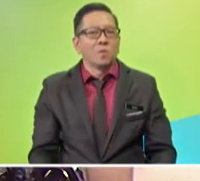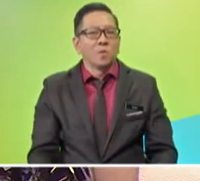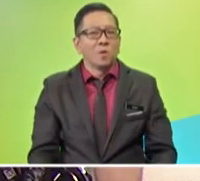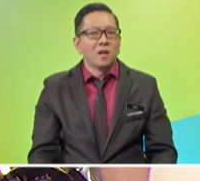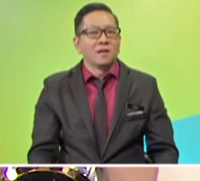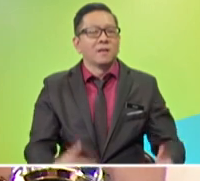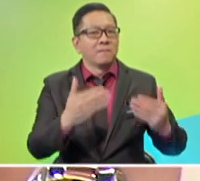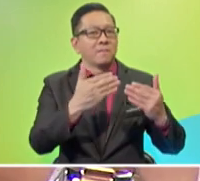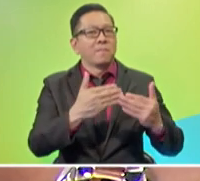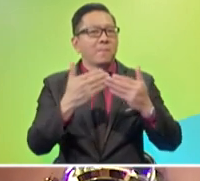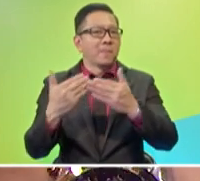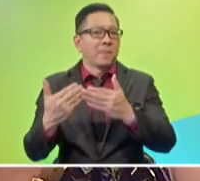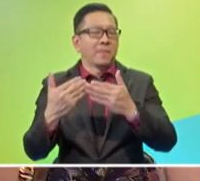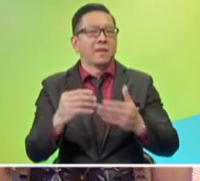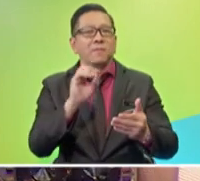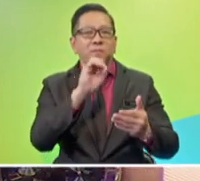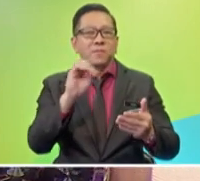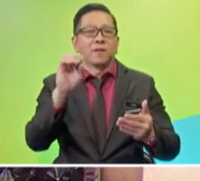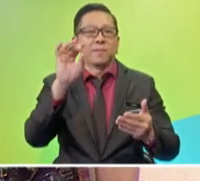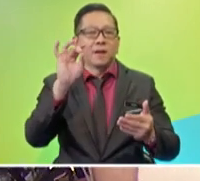Kita ada sifar yang kelapan.